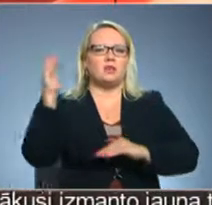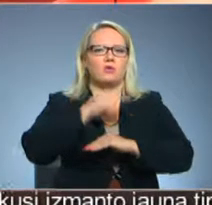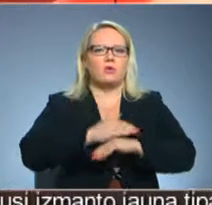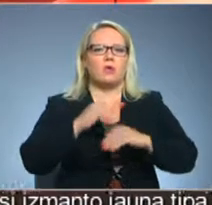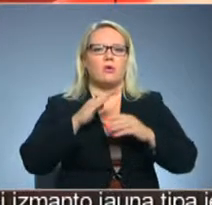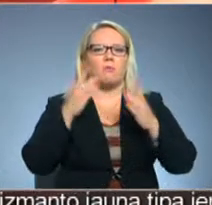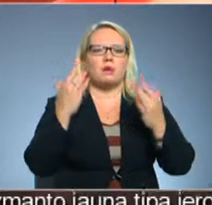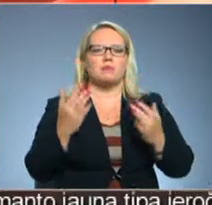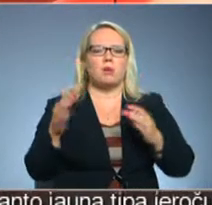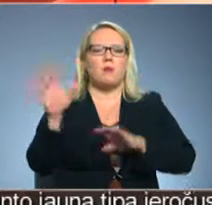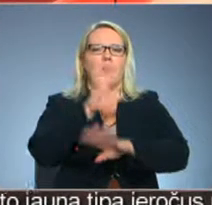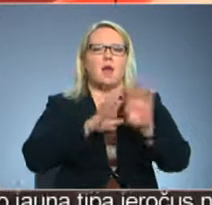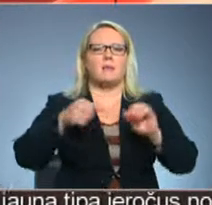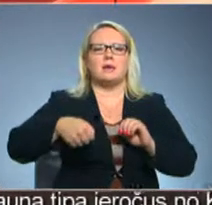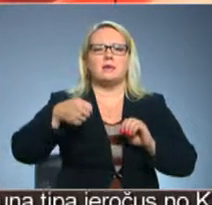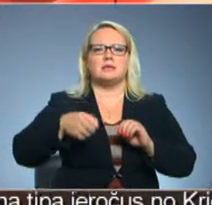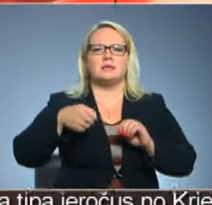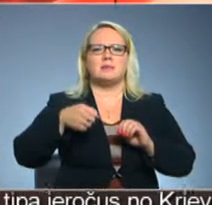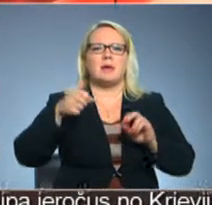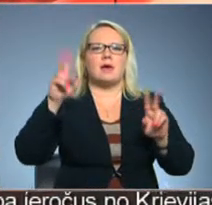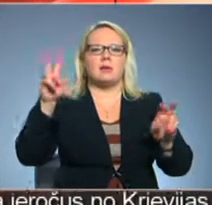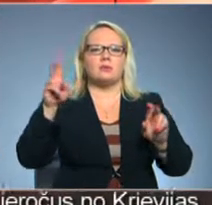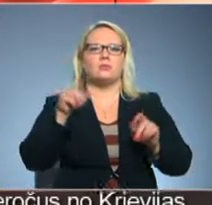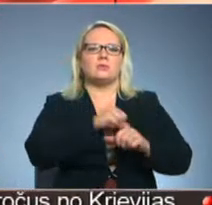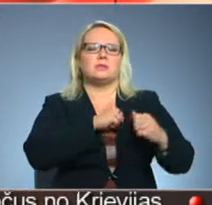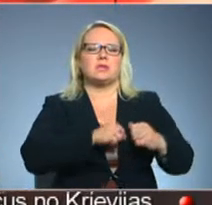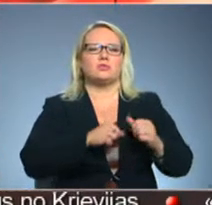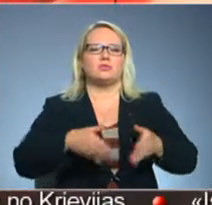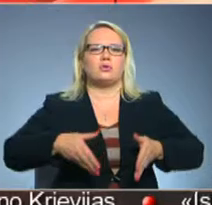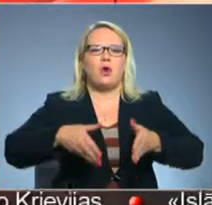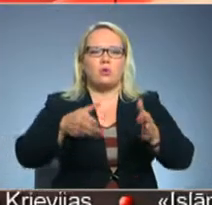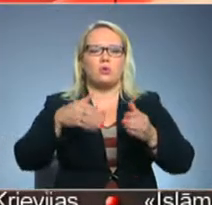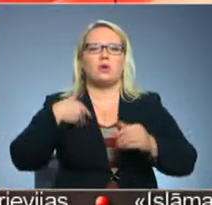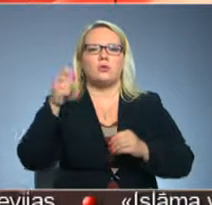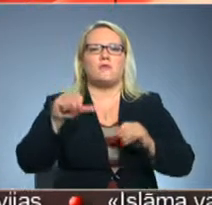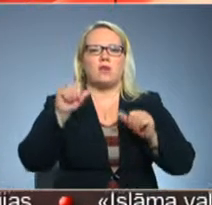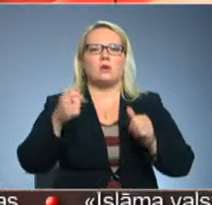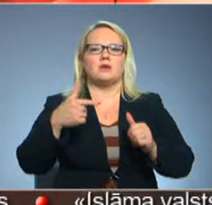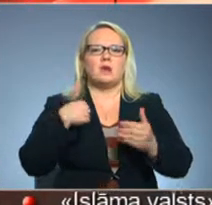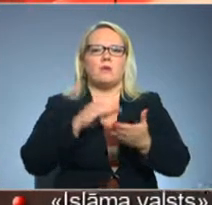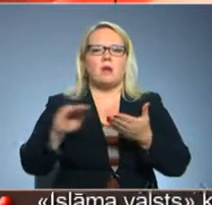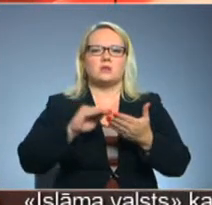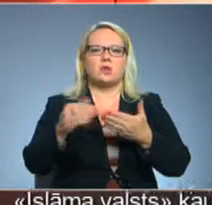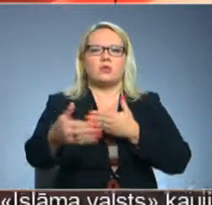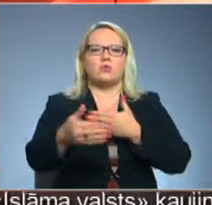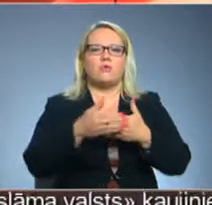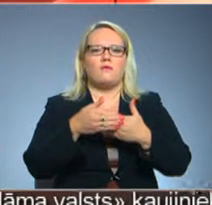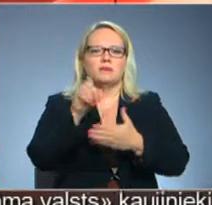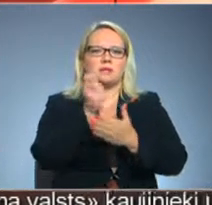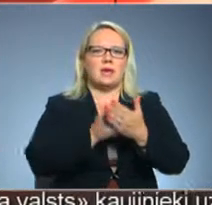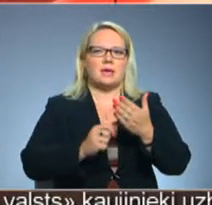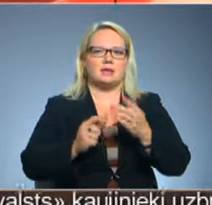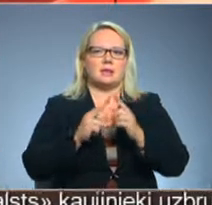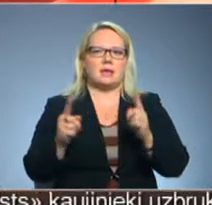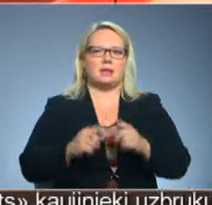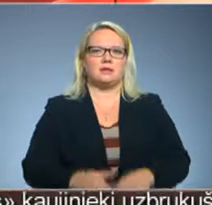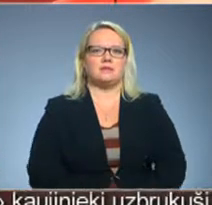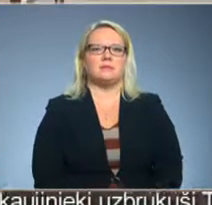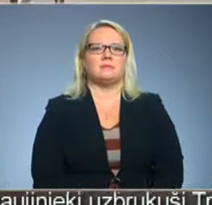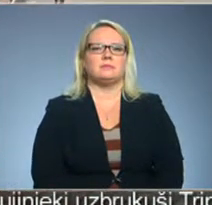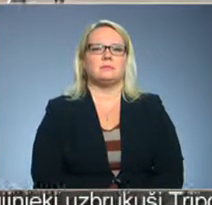Jēkabpilī dzejas nedēļas sākumā atklāts Raiņa Naspazijas soliņš. Dažos pilsētas maršruta autobusos visu nedēļu skan abu autoru